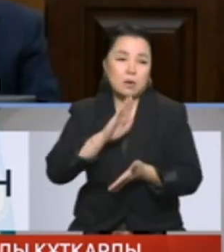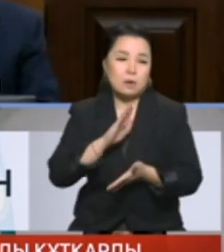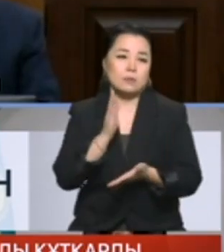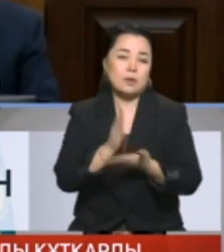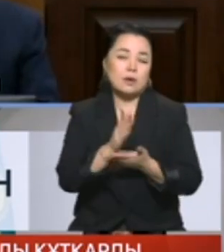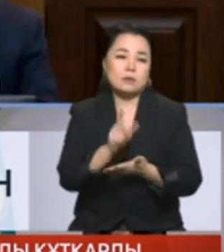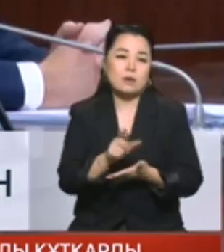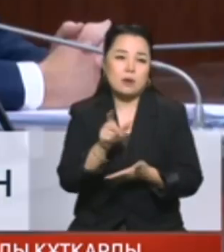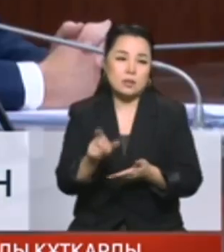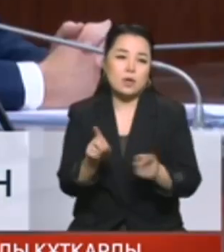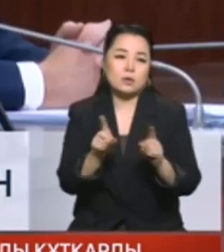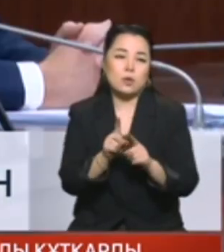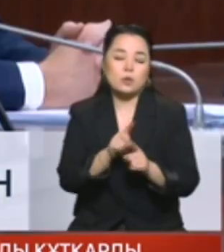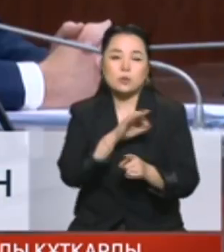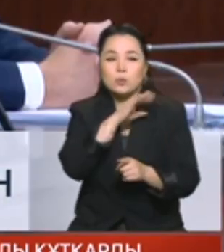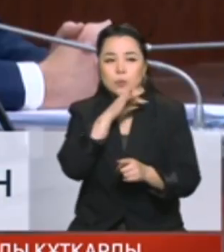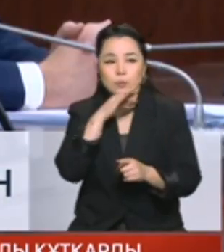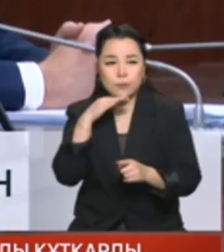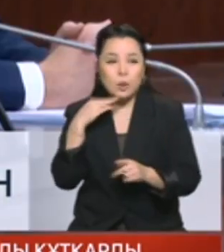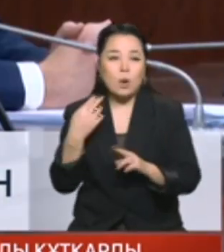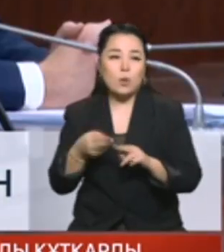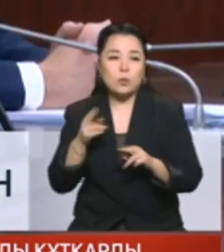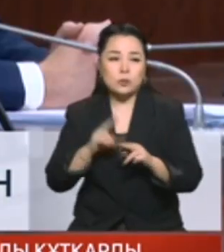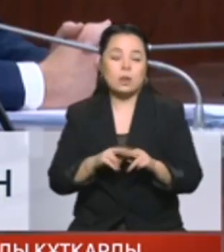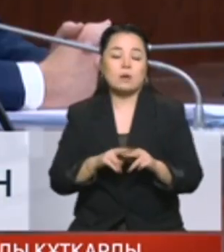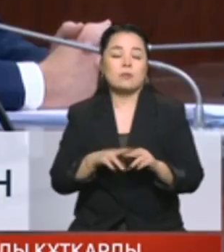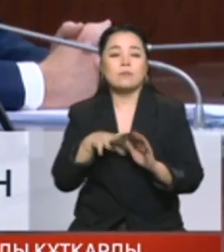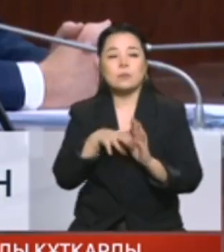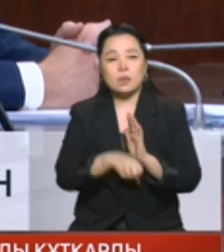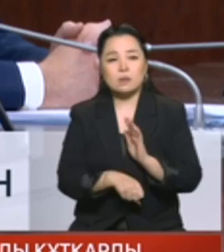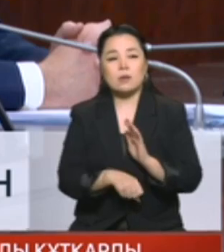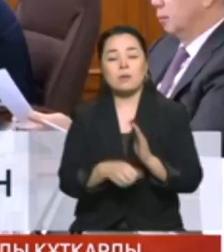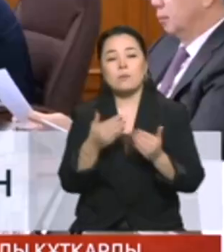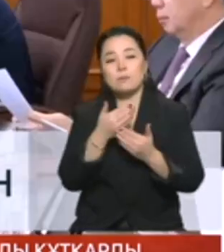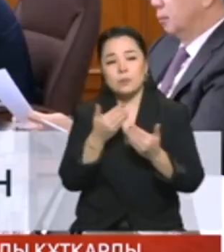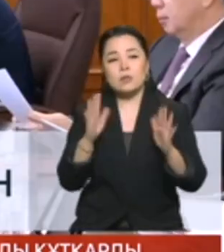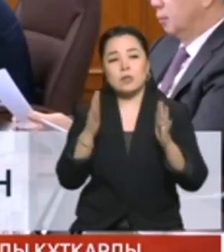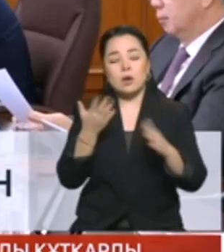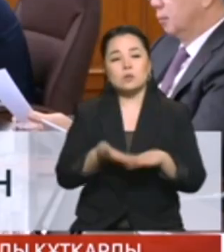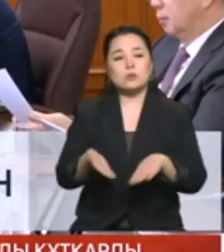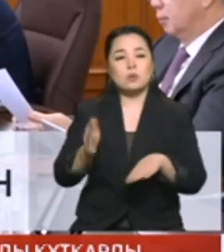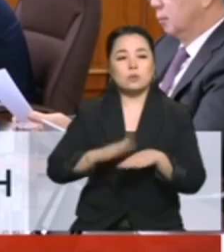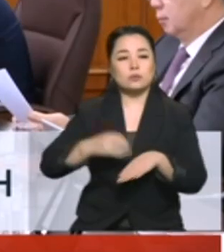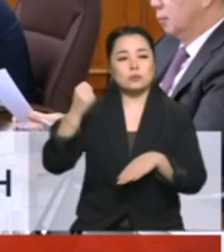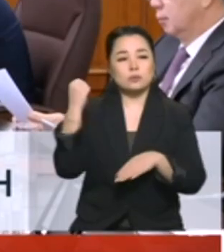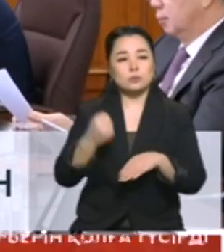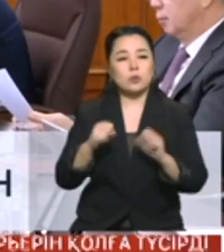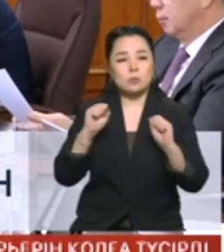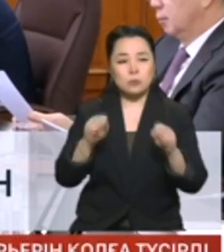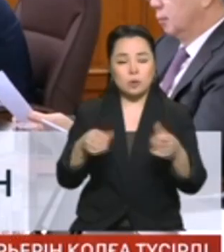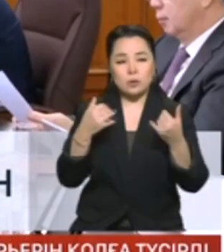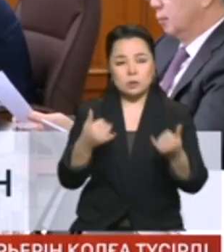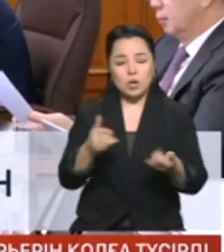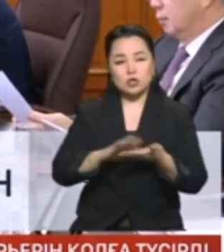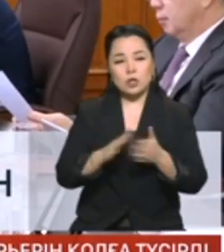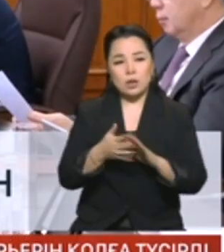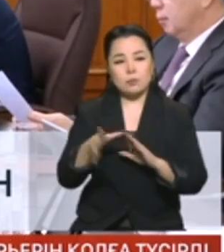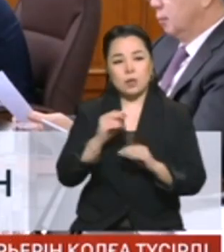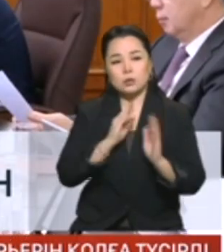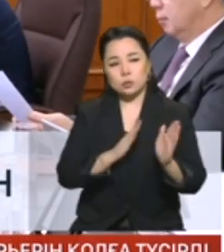тартып отырғандардың қатары аз емес. Мұның соңы ауыр зардаптарға алып келуі мүмкін. Сондықтан